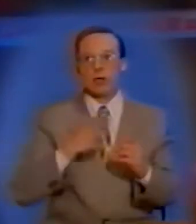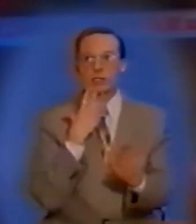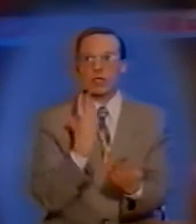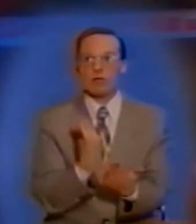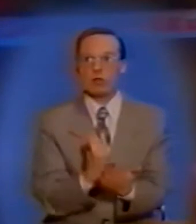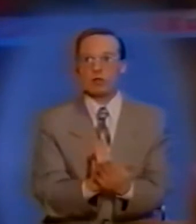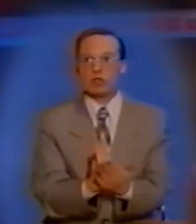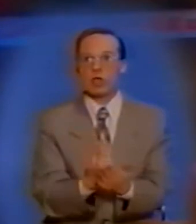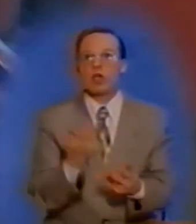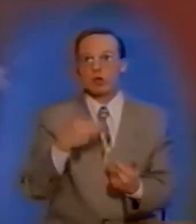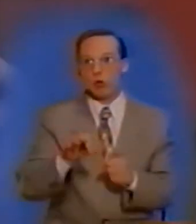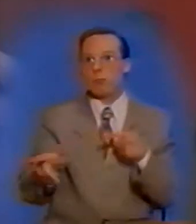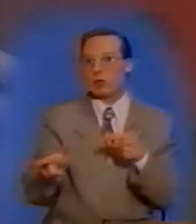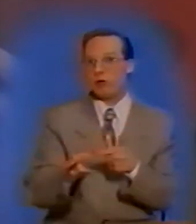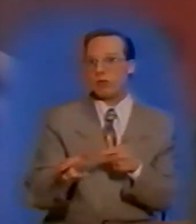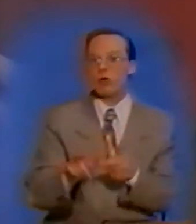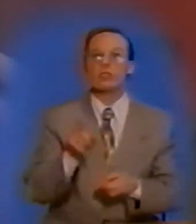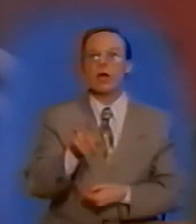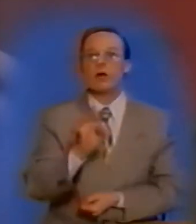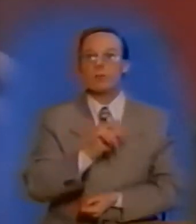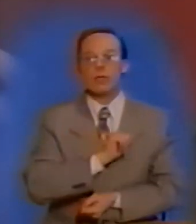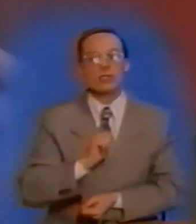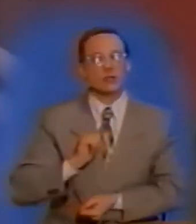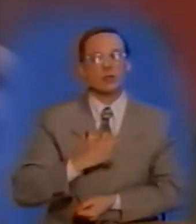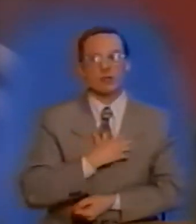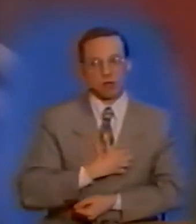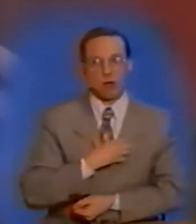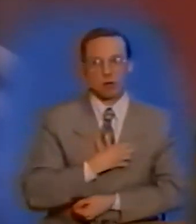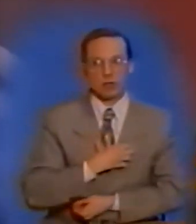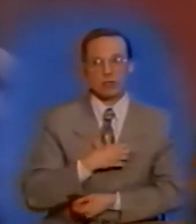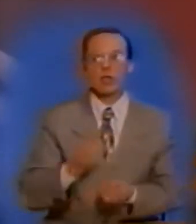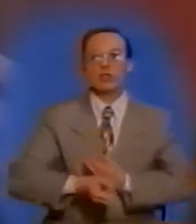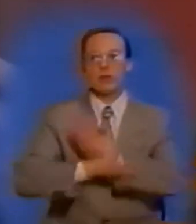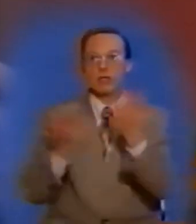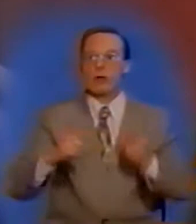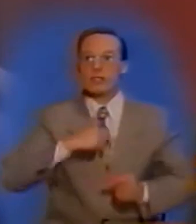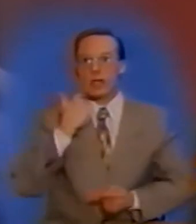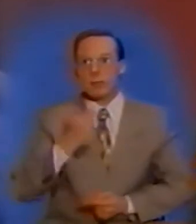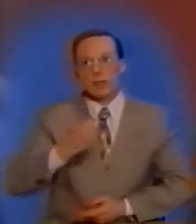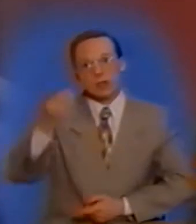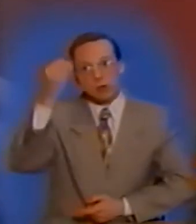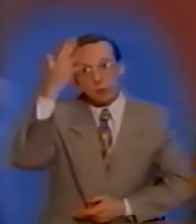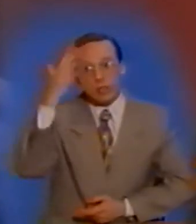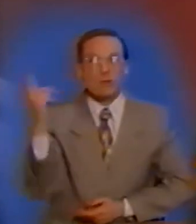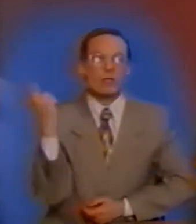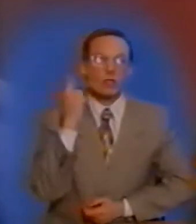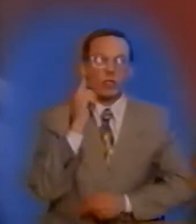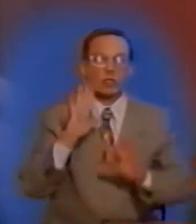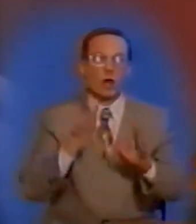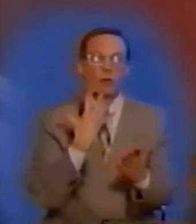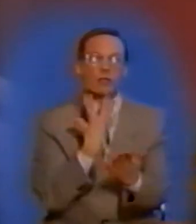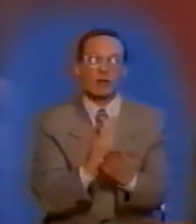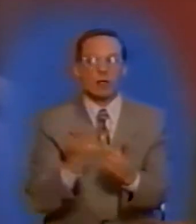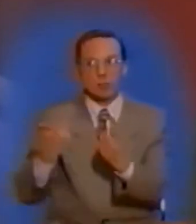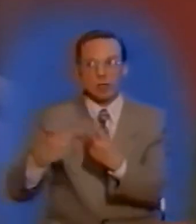ir nuo pedofilijos? Tai yra pats svarbiausias dalykas – švietimas, kalbėti, supratimas, išgirsti apie save ir apie